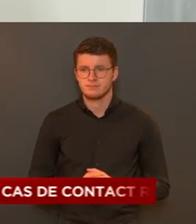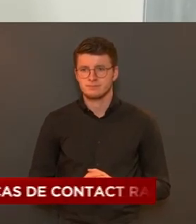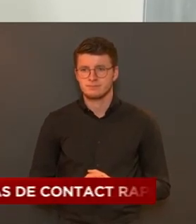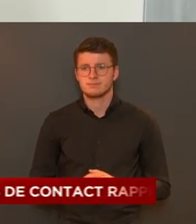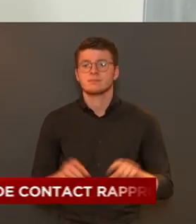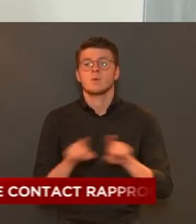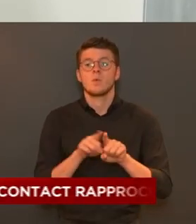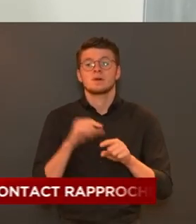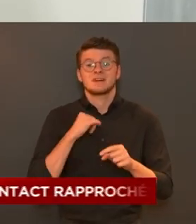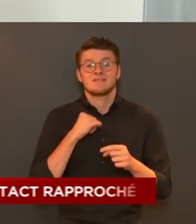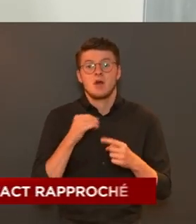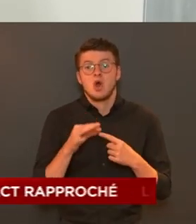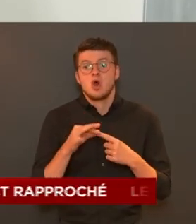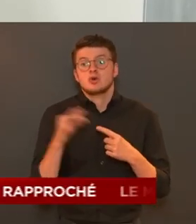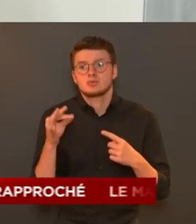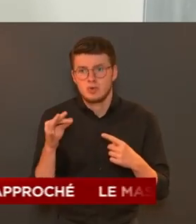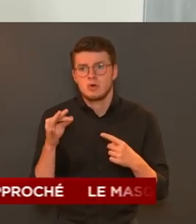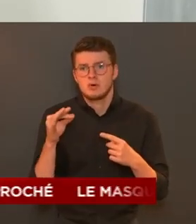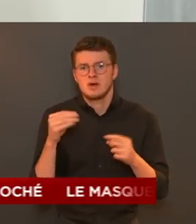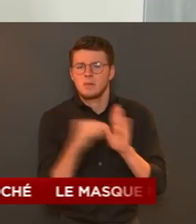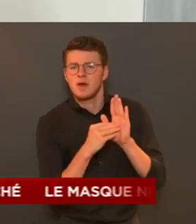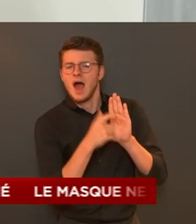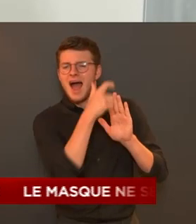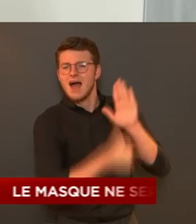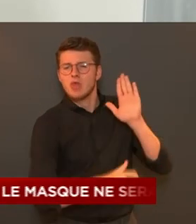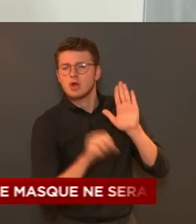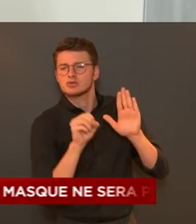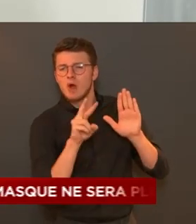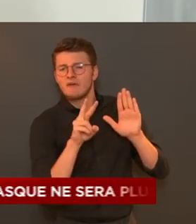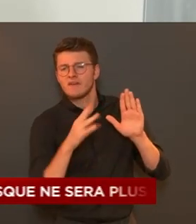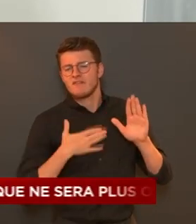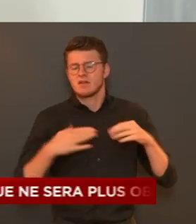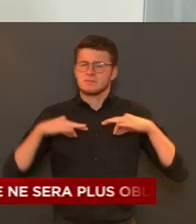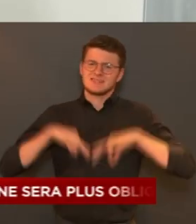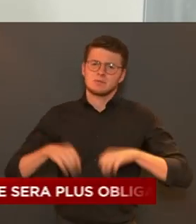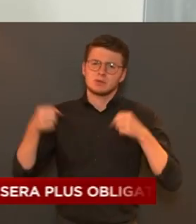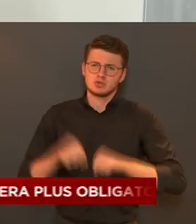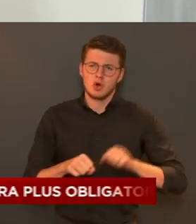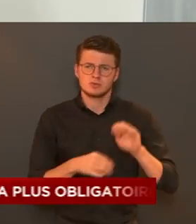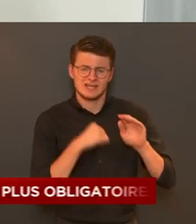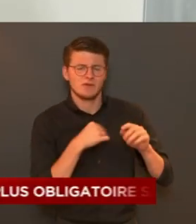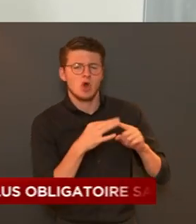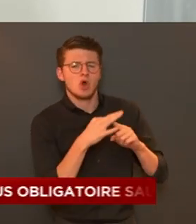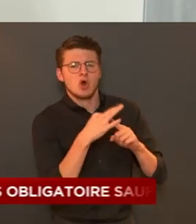Tout comme les exceptions qui sont permises par l'article 12 de l'arrêté ministériel,